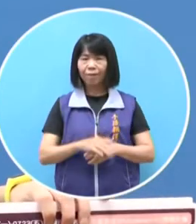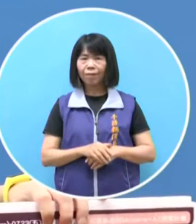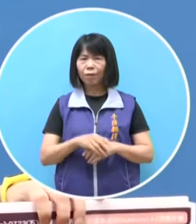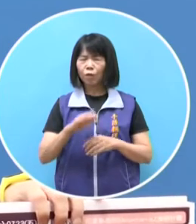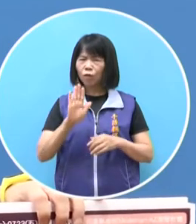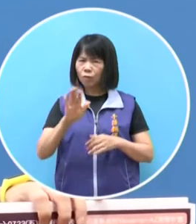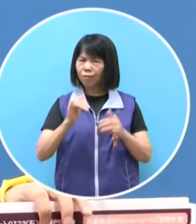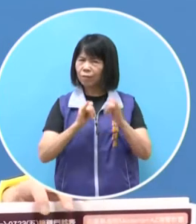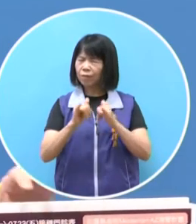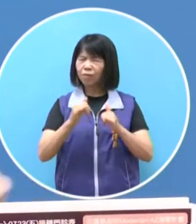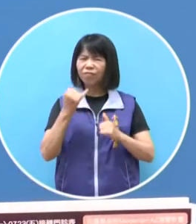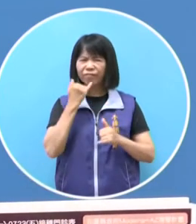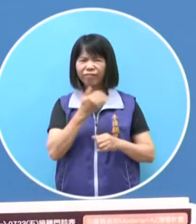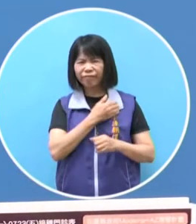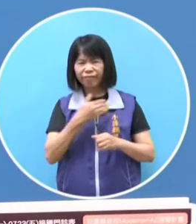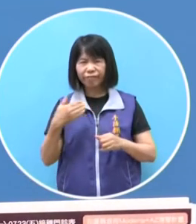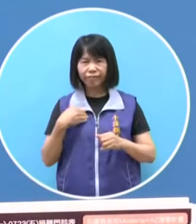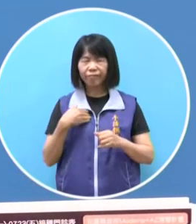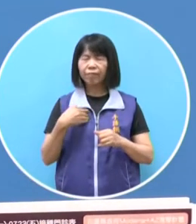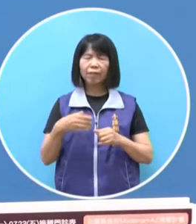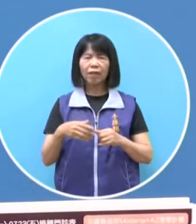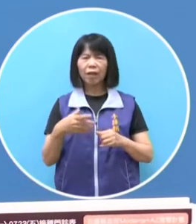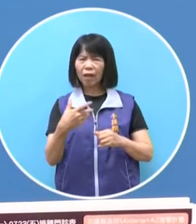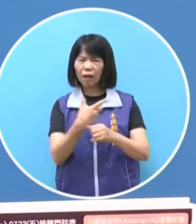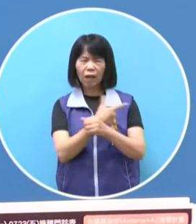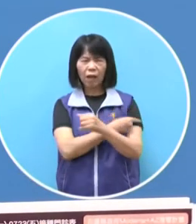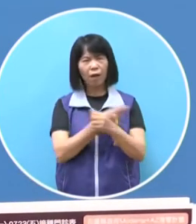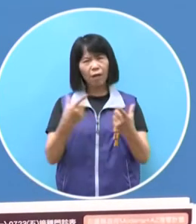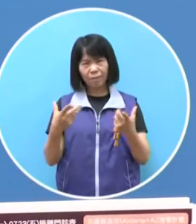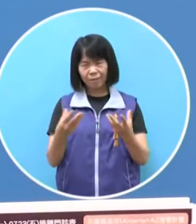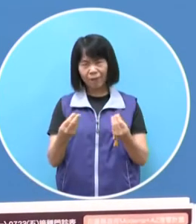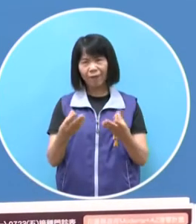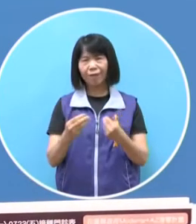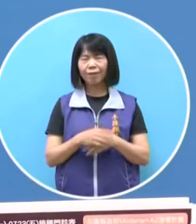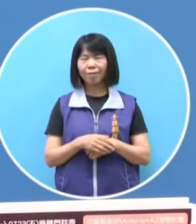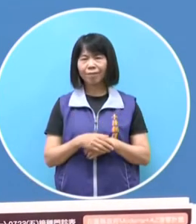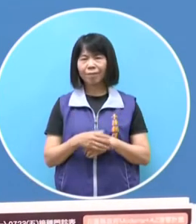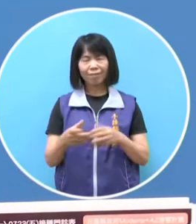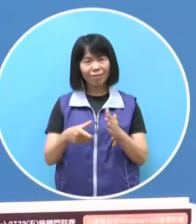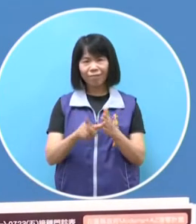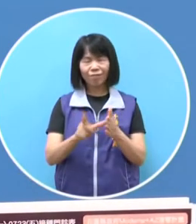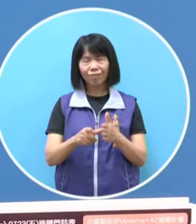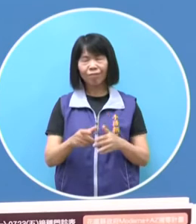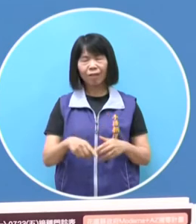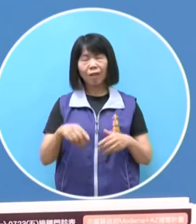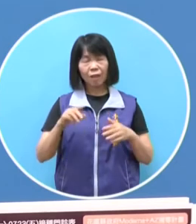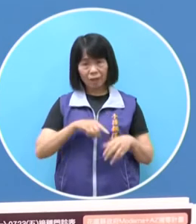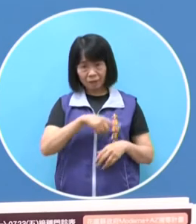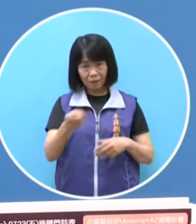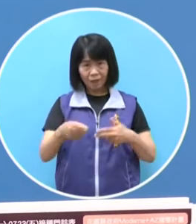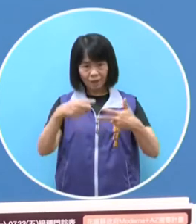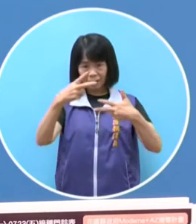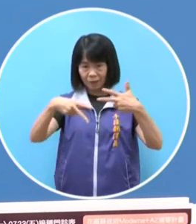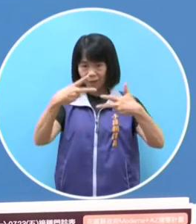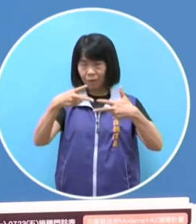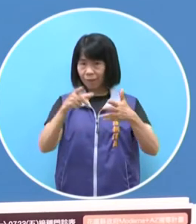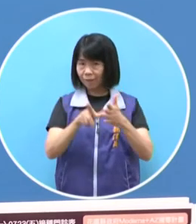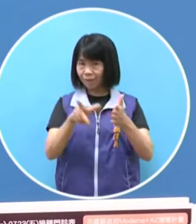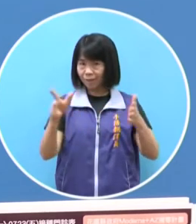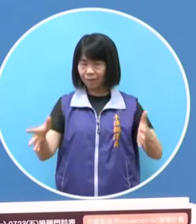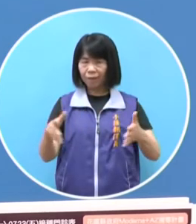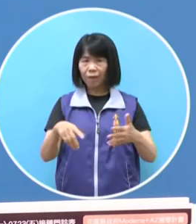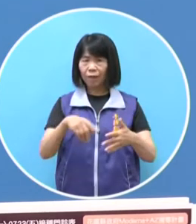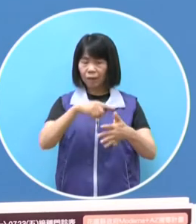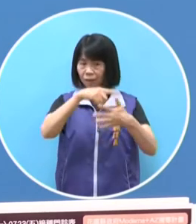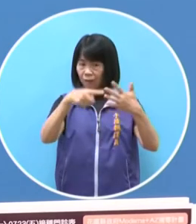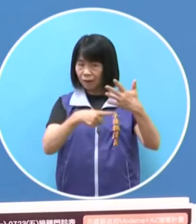亲可能因为某些原因那没有办法来施打，所以我们希望呢再用2个礼拜时间把这些符合一到